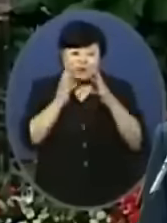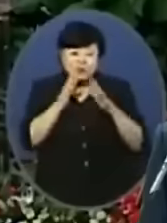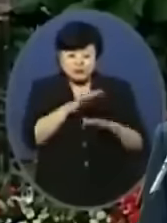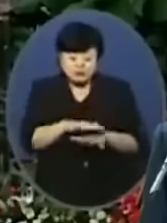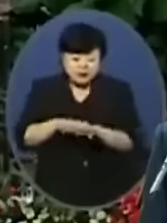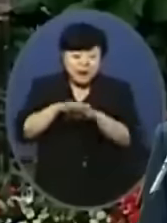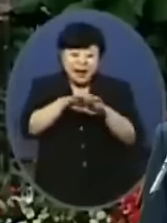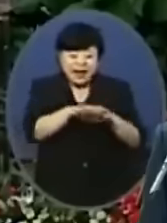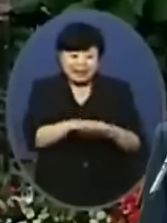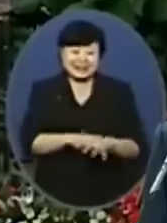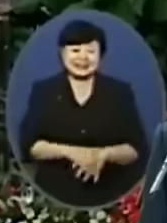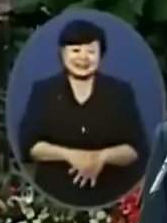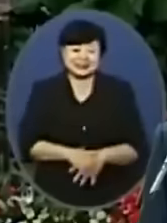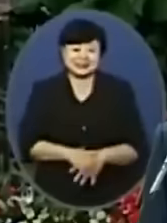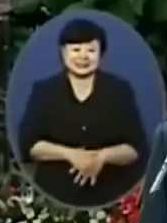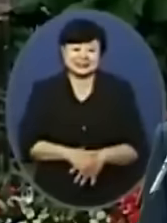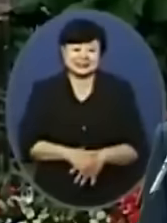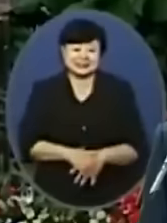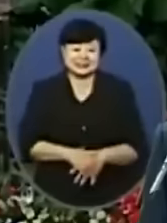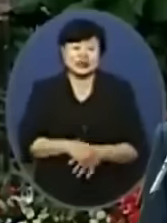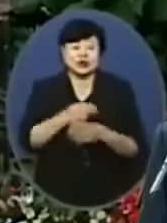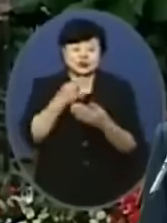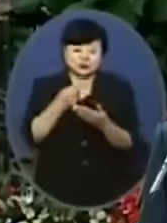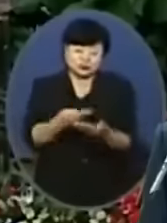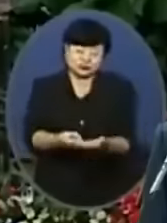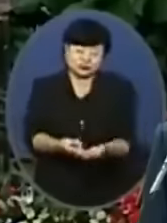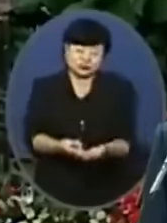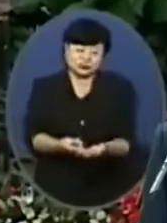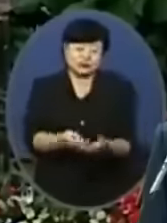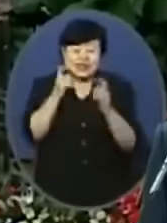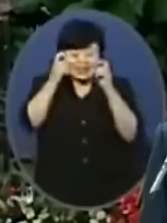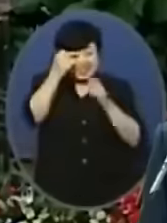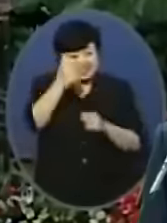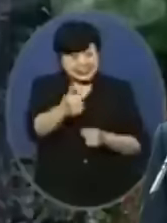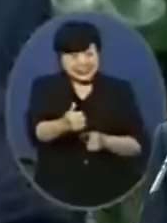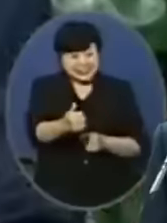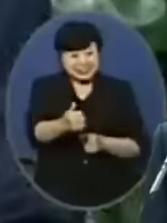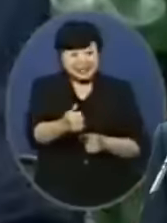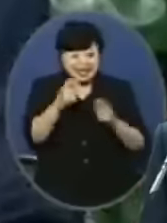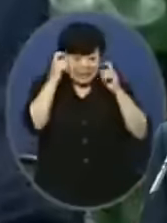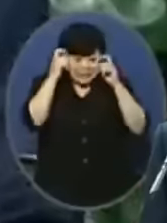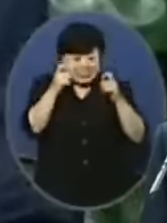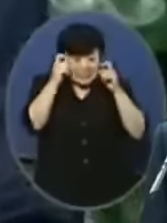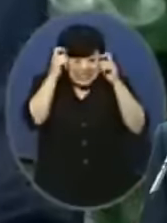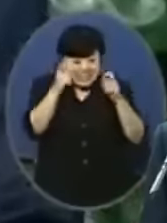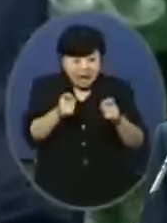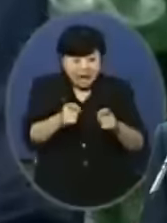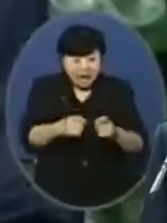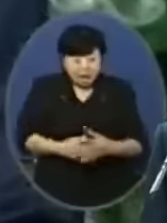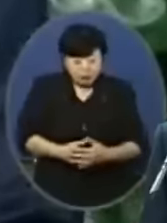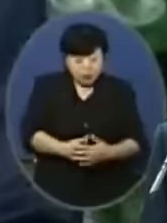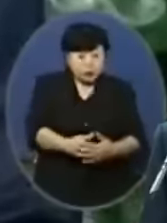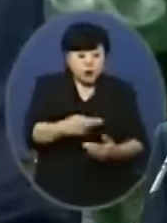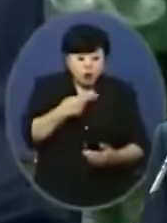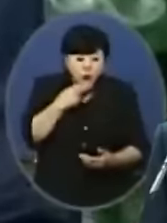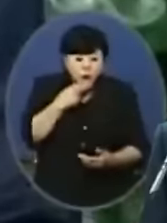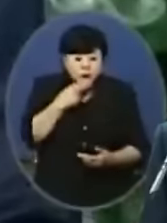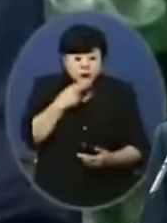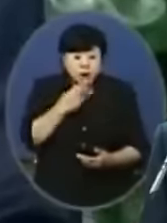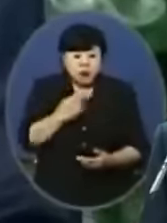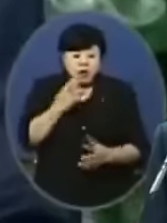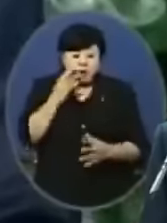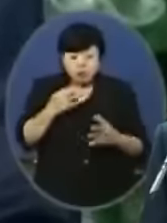풀밭에서 누이신다고 말했었습니다. 양은 배가 안 부르면 절대로 안 누워요. 밤새도록 풀을